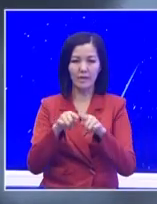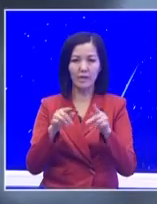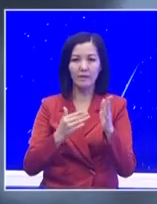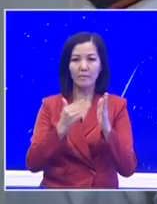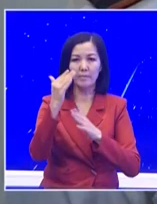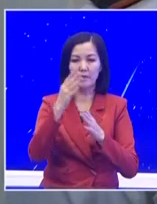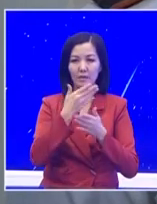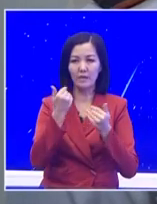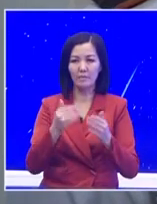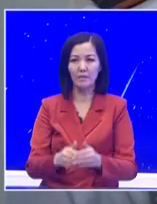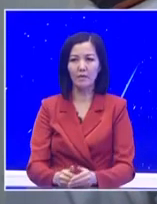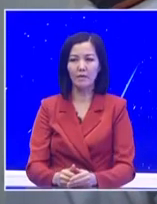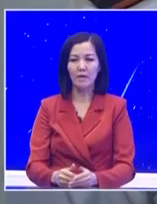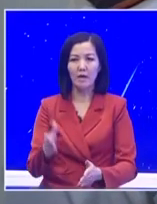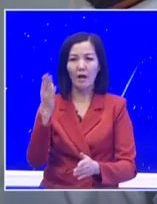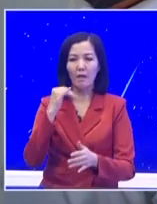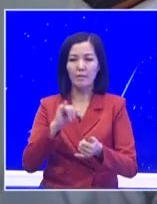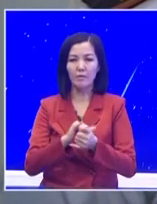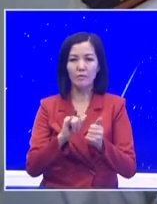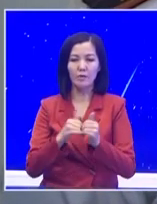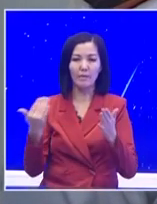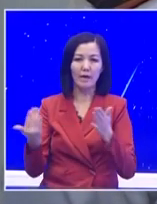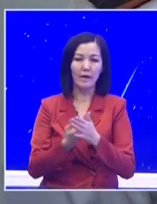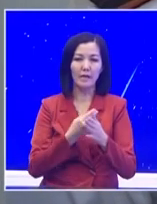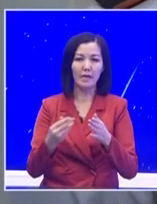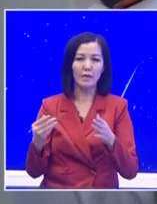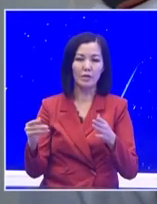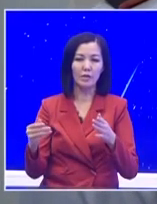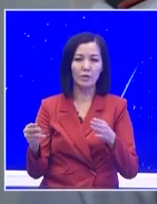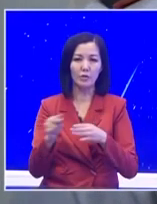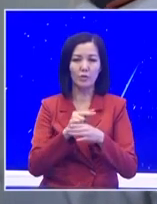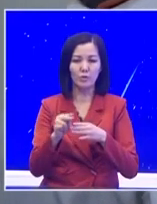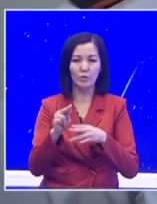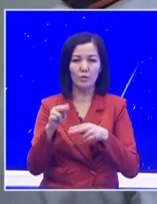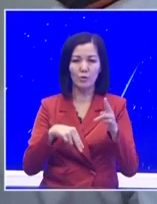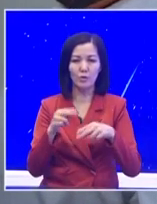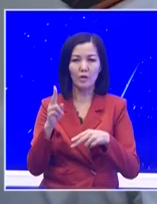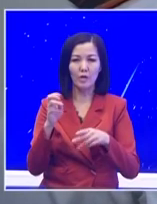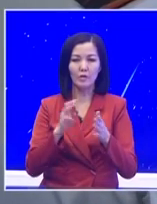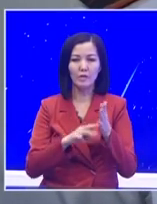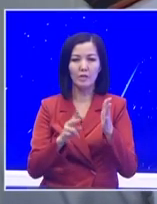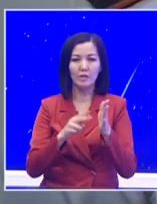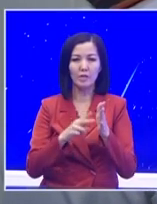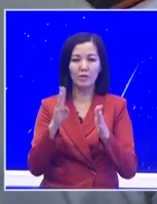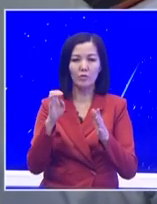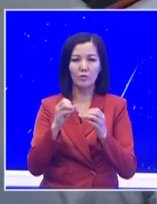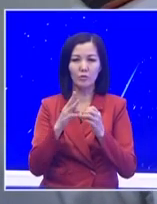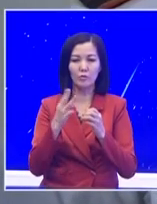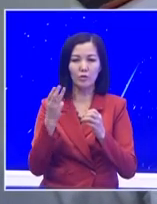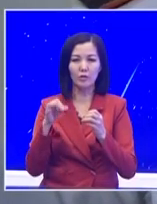биіктетілмеген. Алматы Өскемен автожолының қайта жаңарту жұмыстарын жүргізіп жатқан 287-ші және 410-ші шақырым